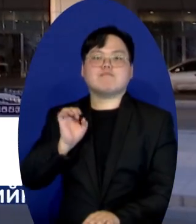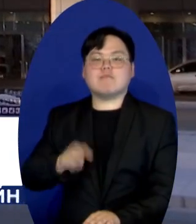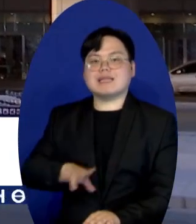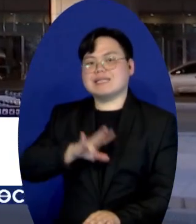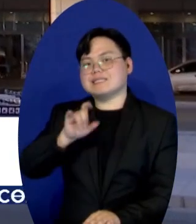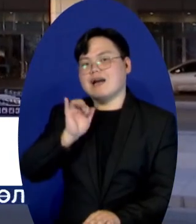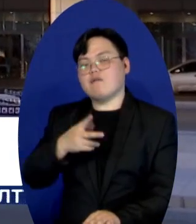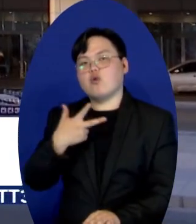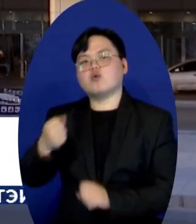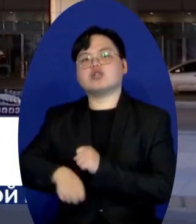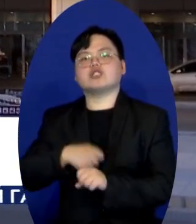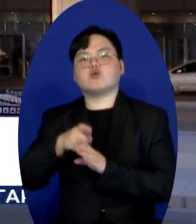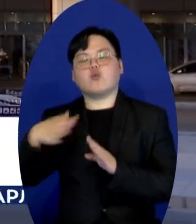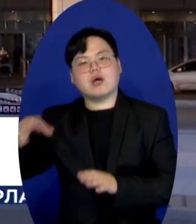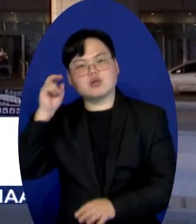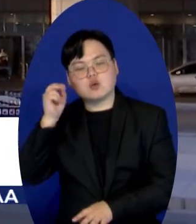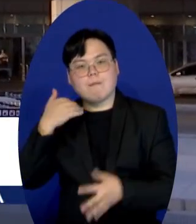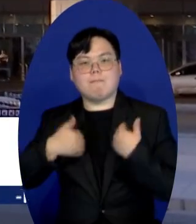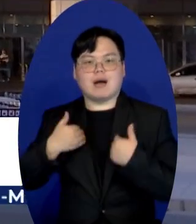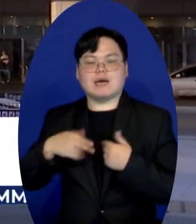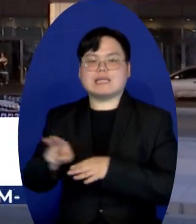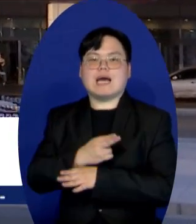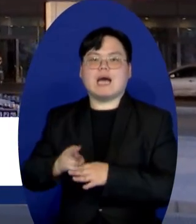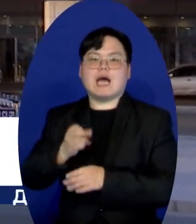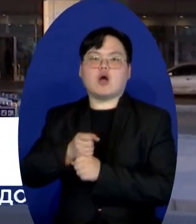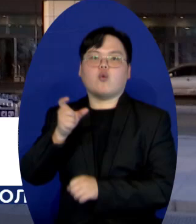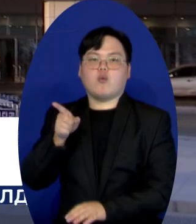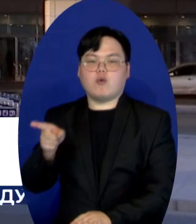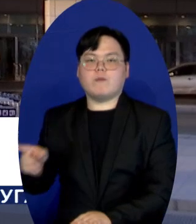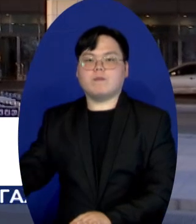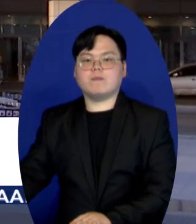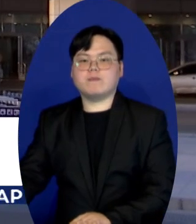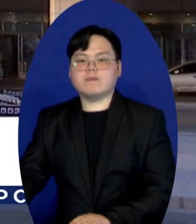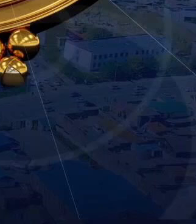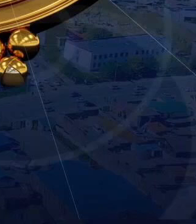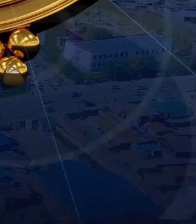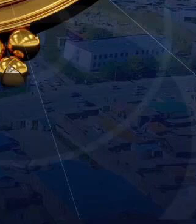спортоор 33 жил хичээлж дасгалж явуулагчаар ажиллаж байгаа юм а.